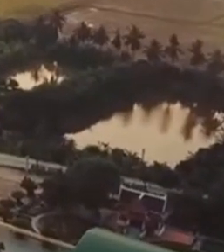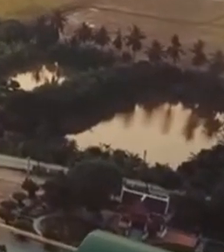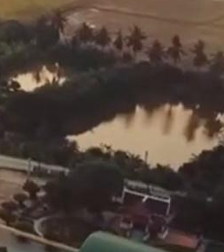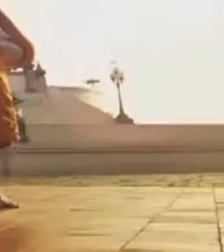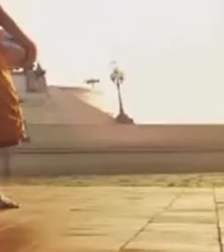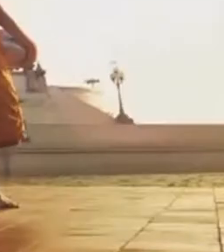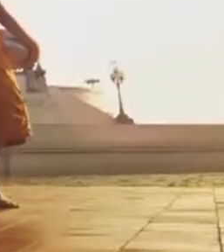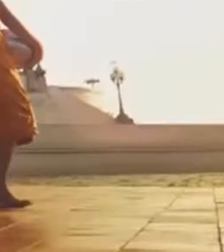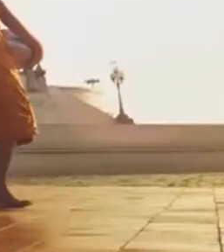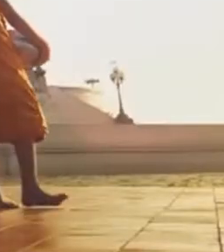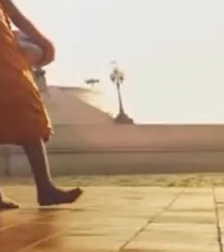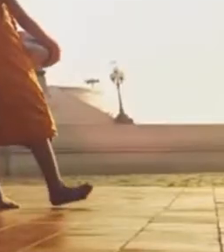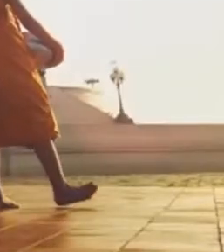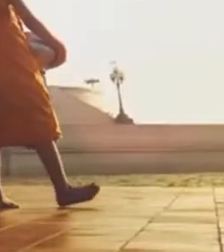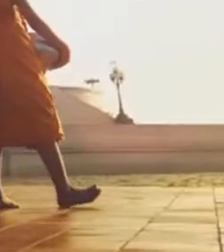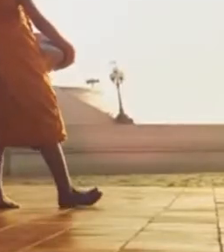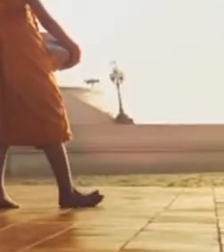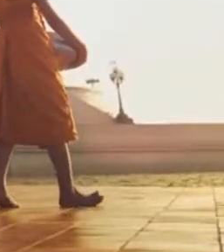สี